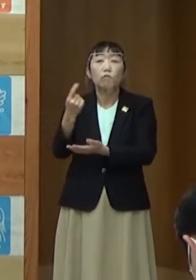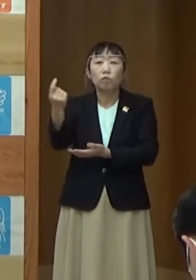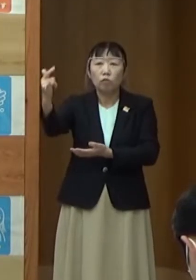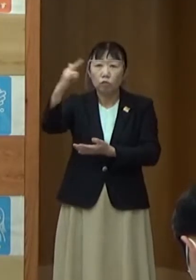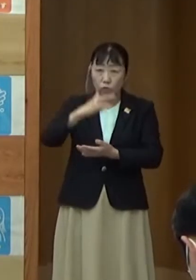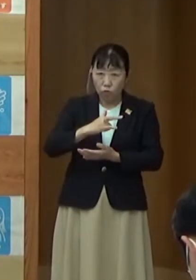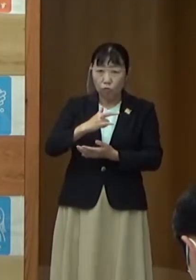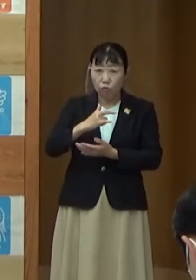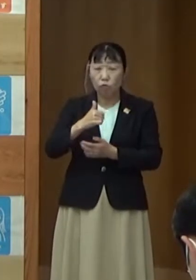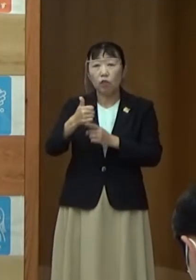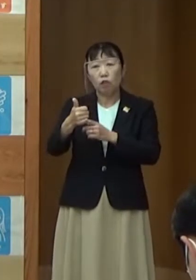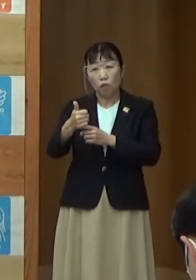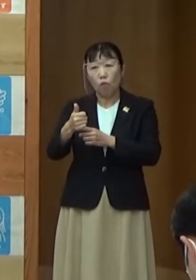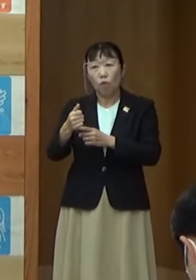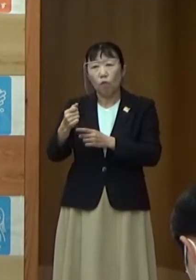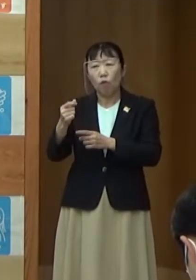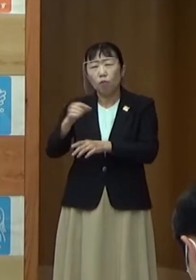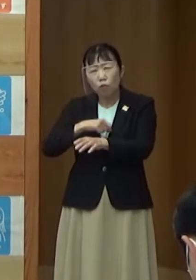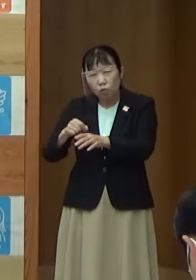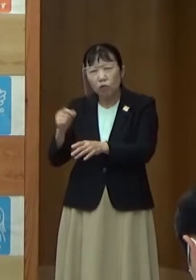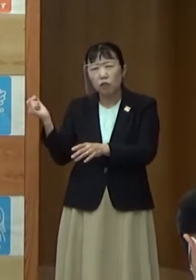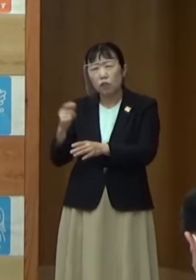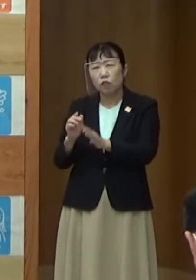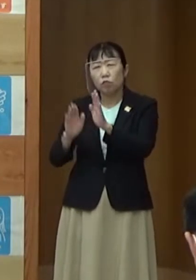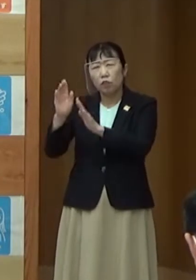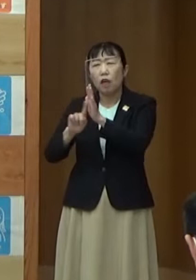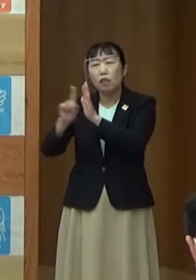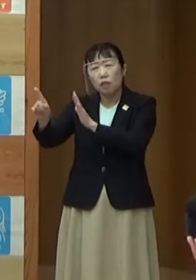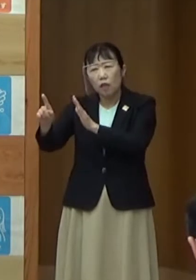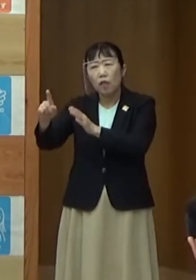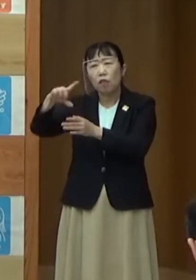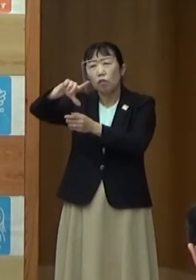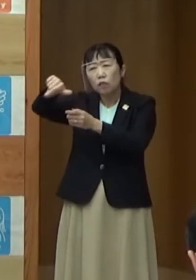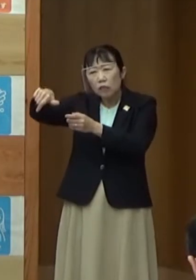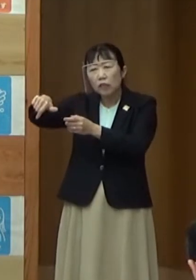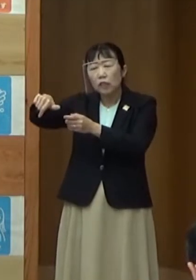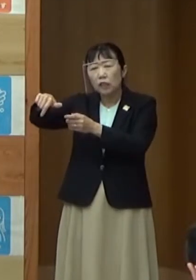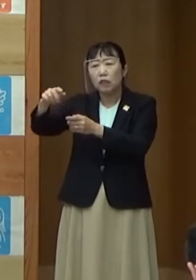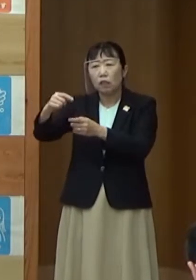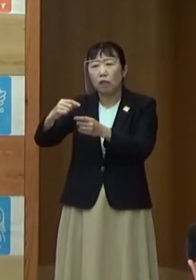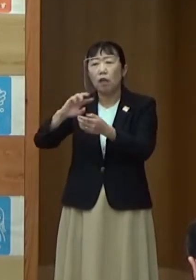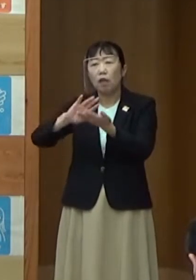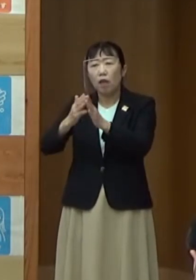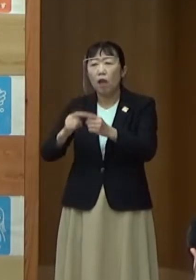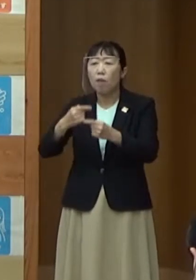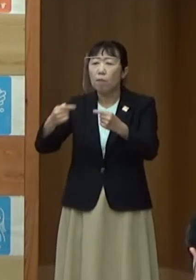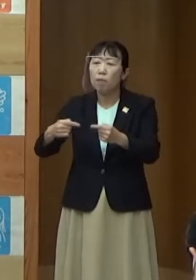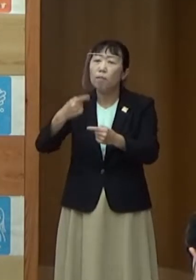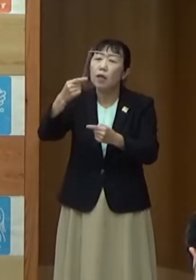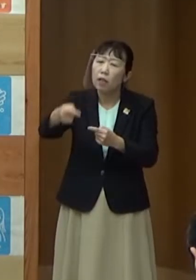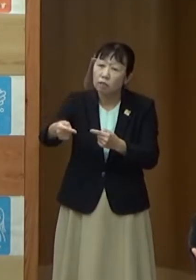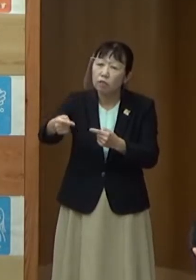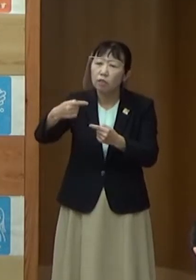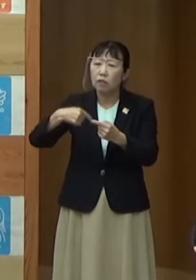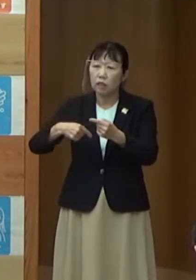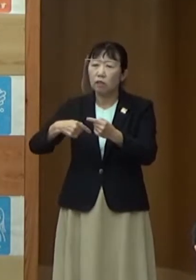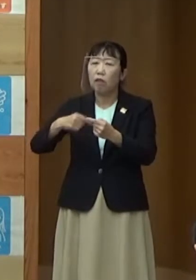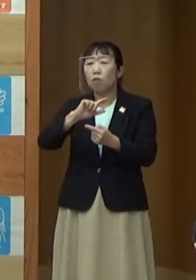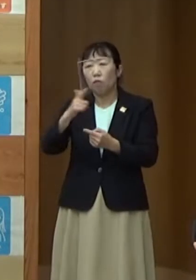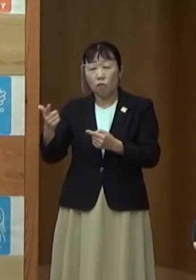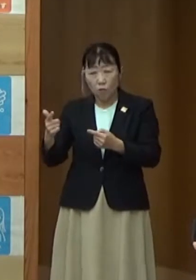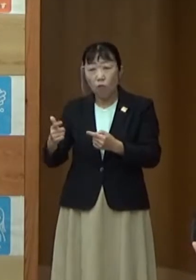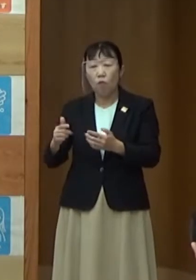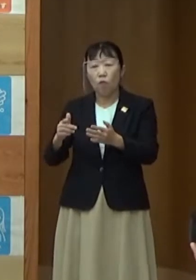特に緊急事態宣言が出ている地域については外出の自粛、また県をまたいだ移動、これはできる限り控